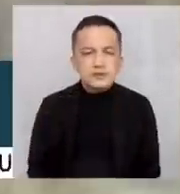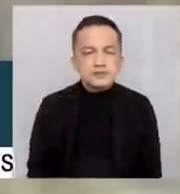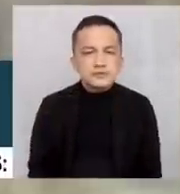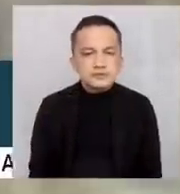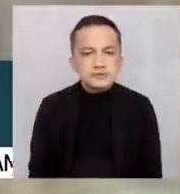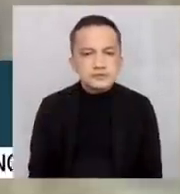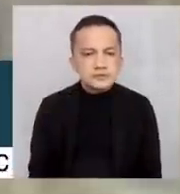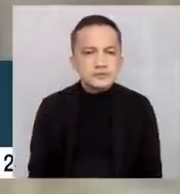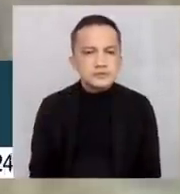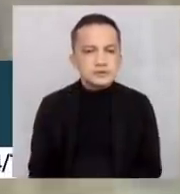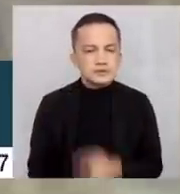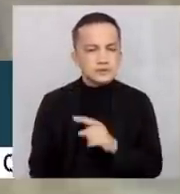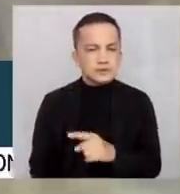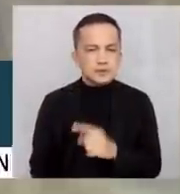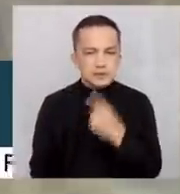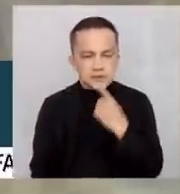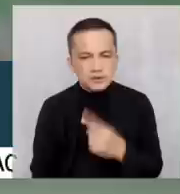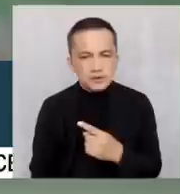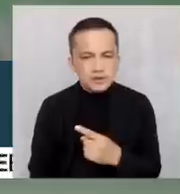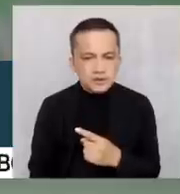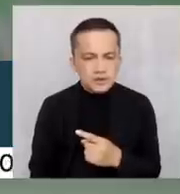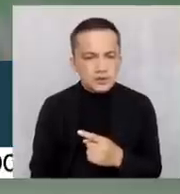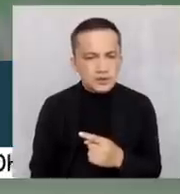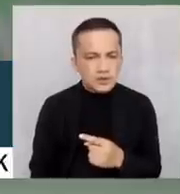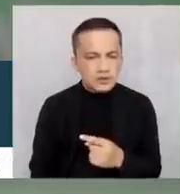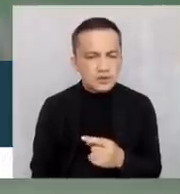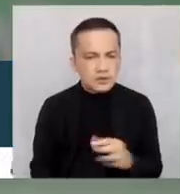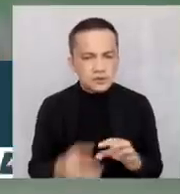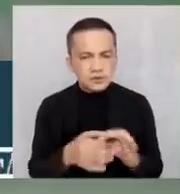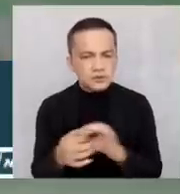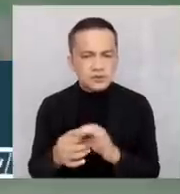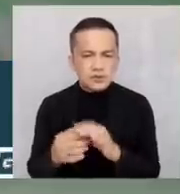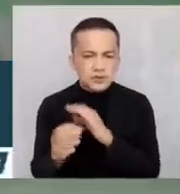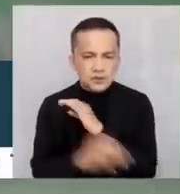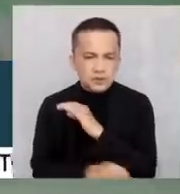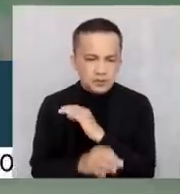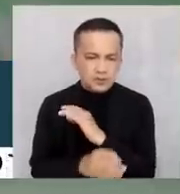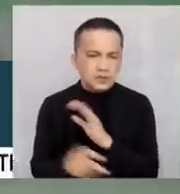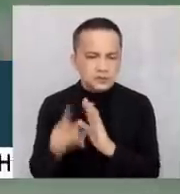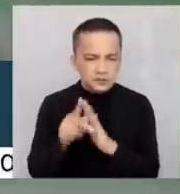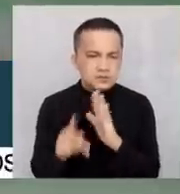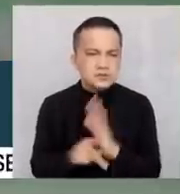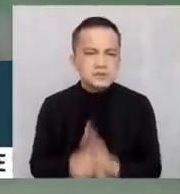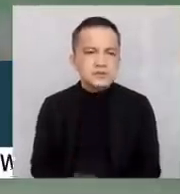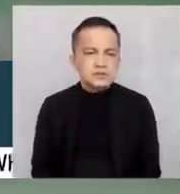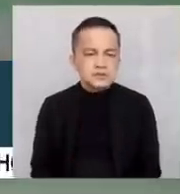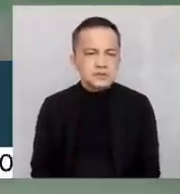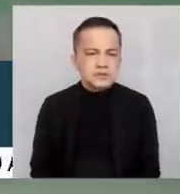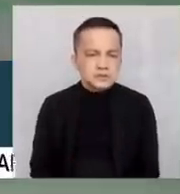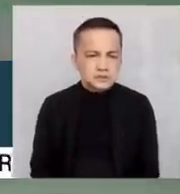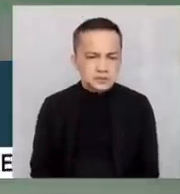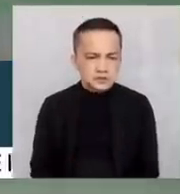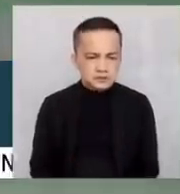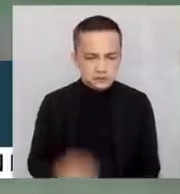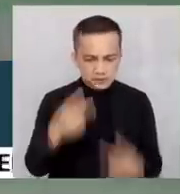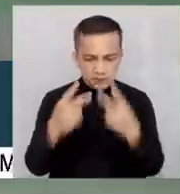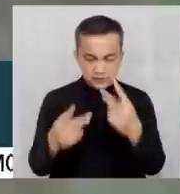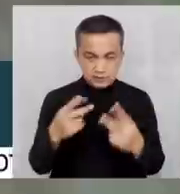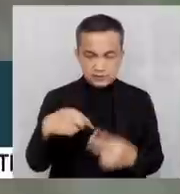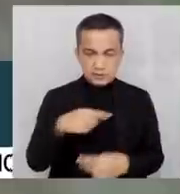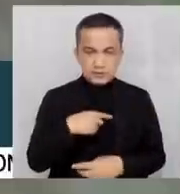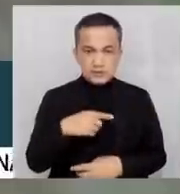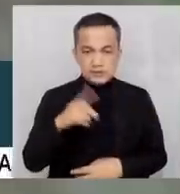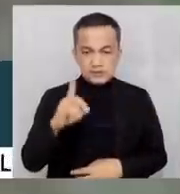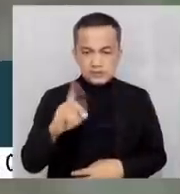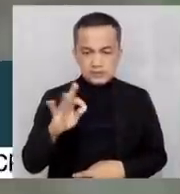is as regards to our foreign policy. So tingin natin yung Department of Foreign Affairs yung dapat